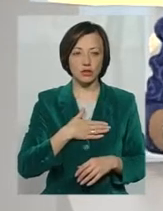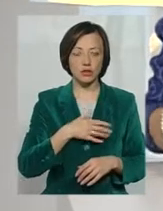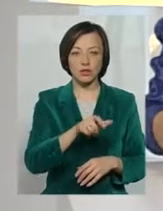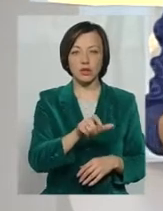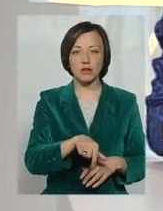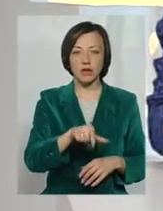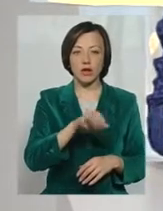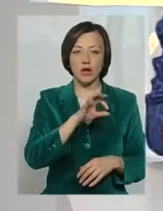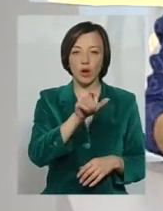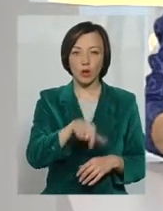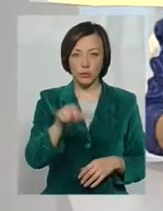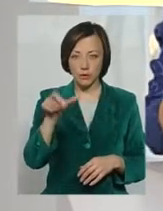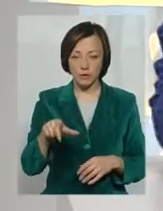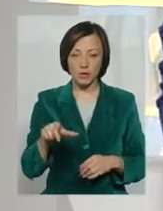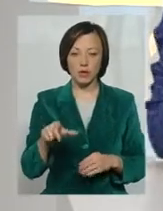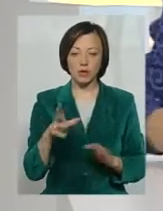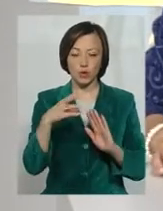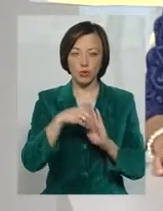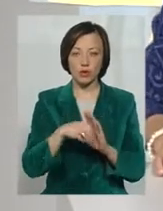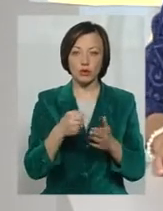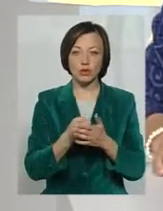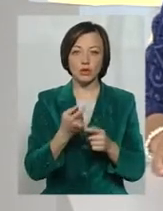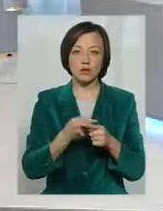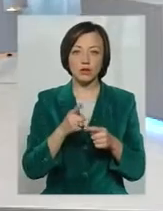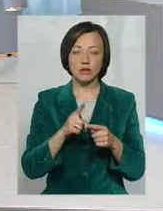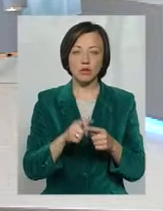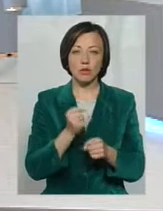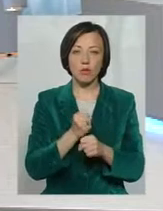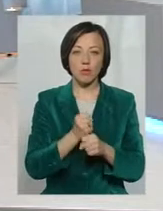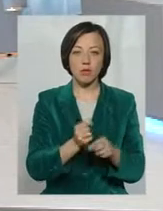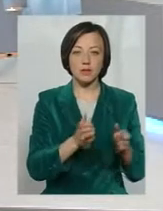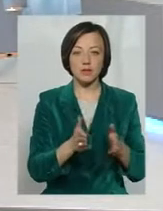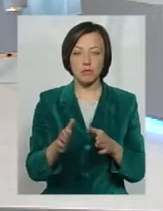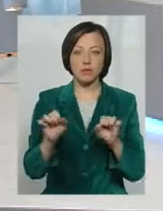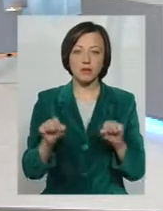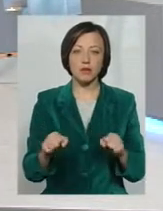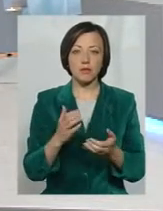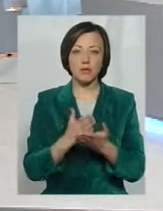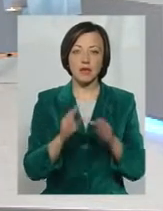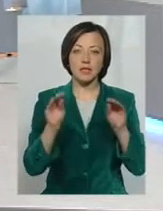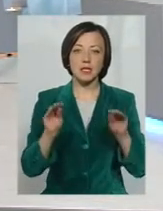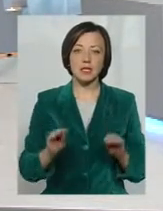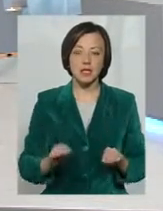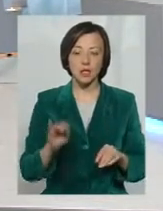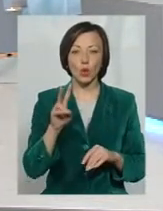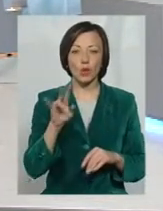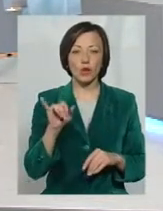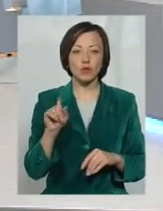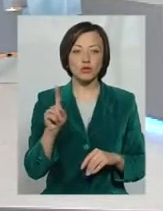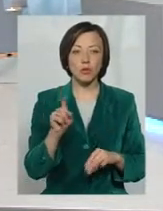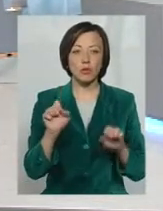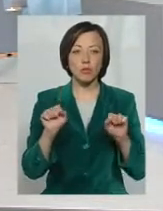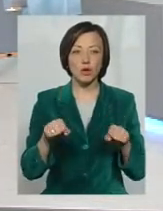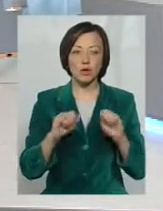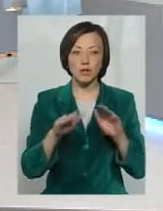користувачі, наші мешканці долучаються до роботи в цій системі, можливо, маєте статистику. І що